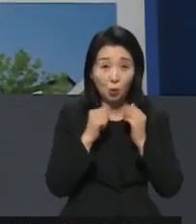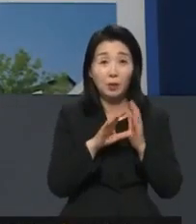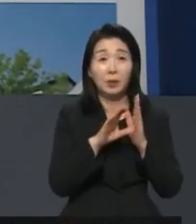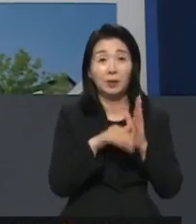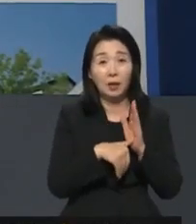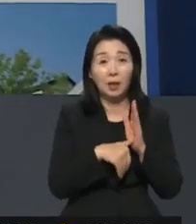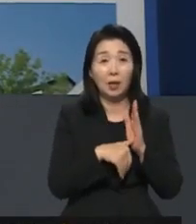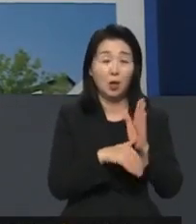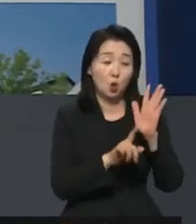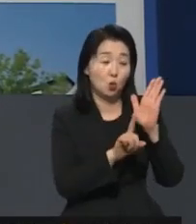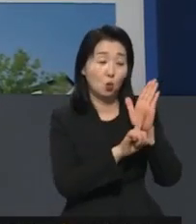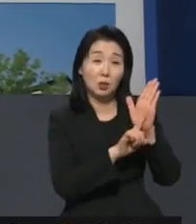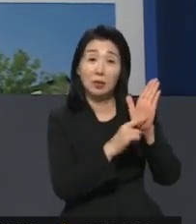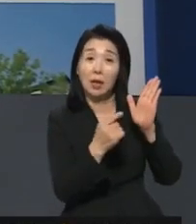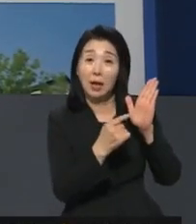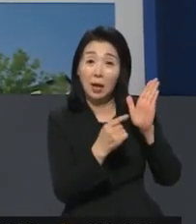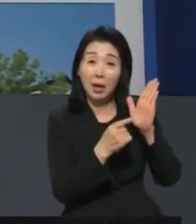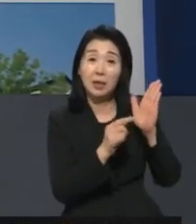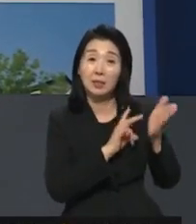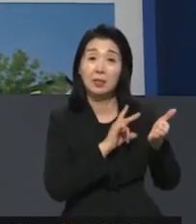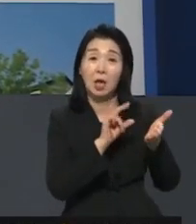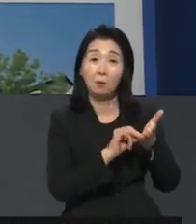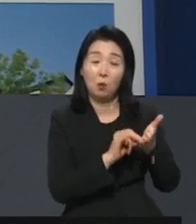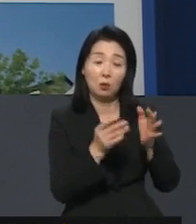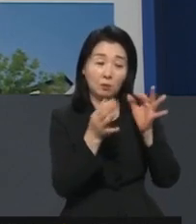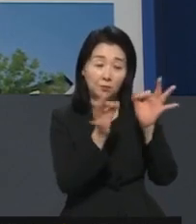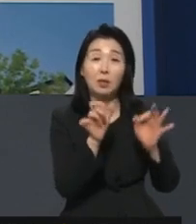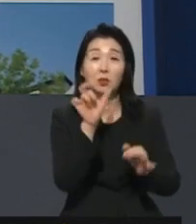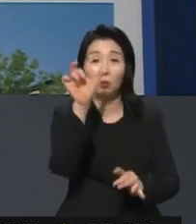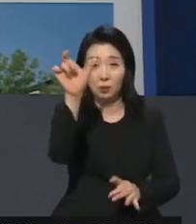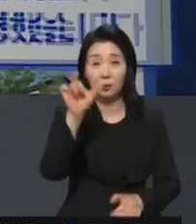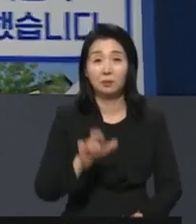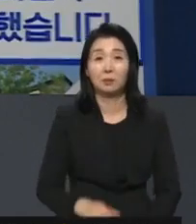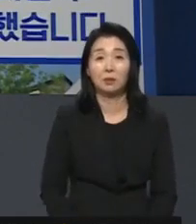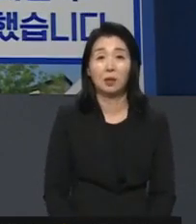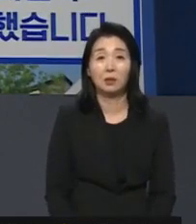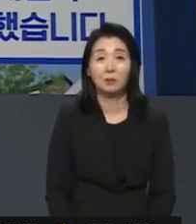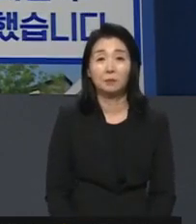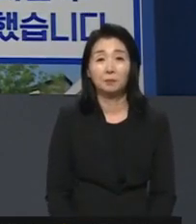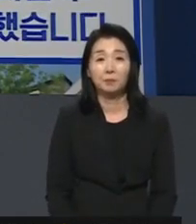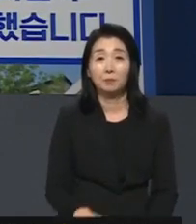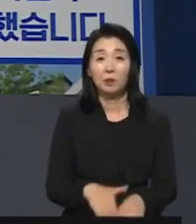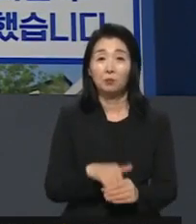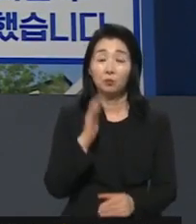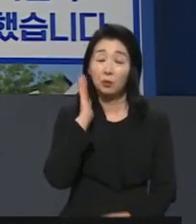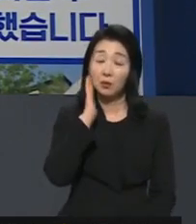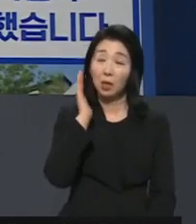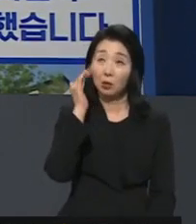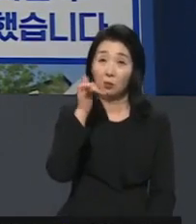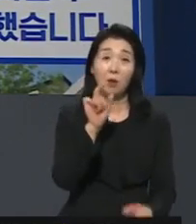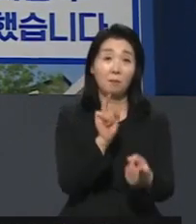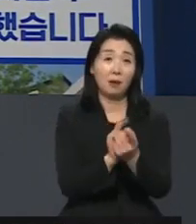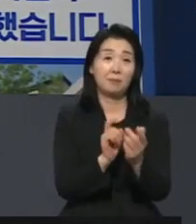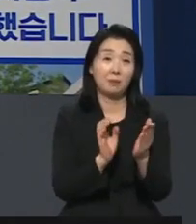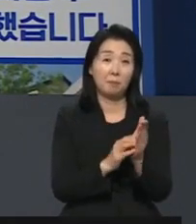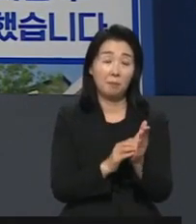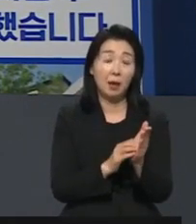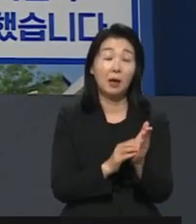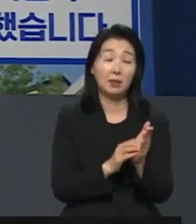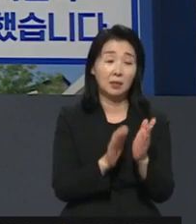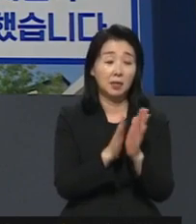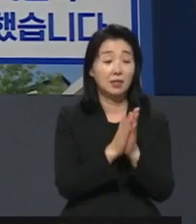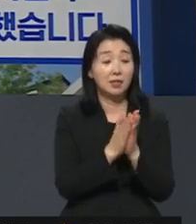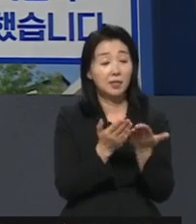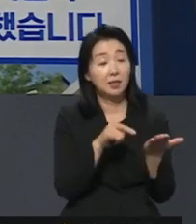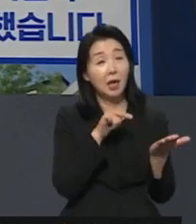이 공지사항이라는 제목의 페이스북을 글을 올렸습니다. 문재인 대통령을 만나서 이 평산